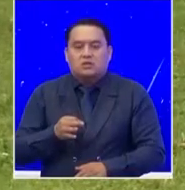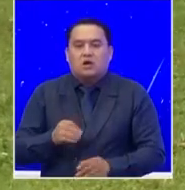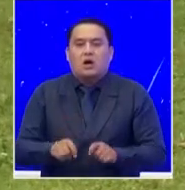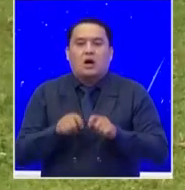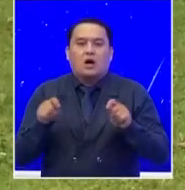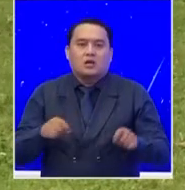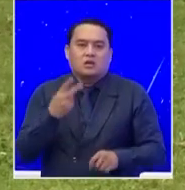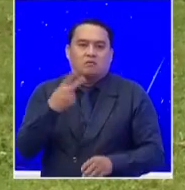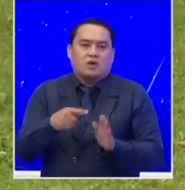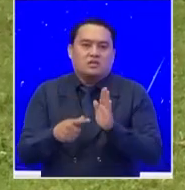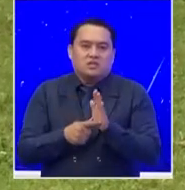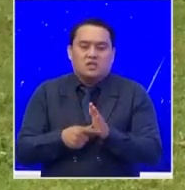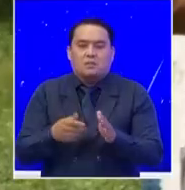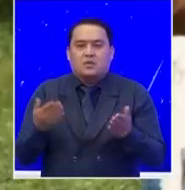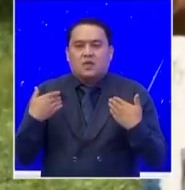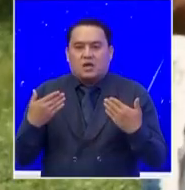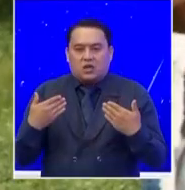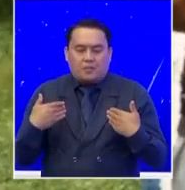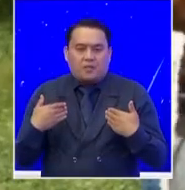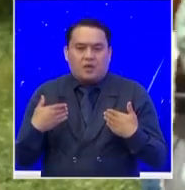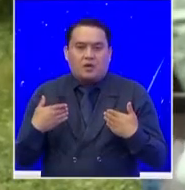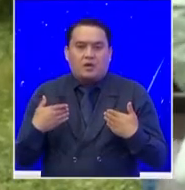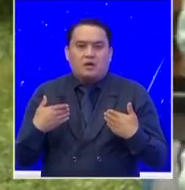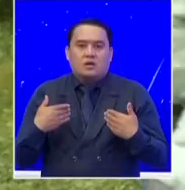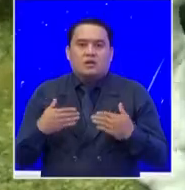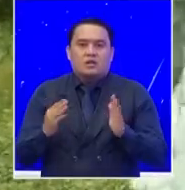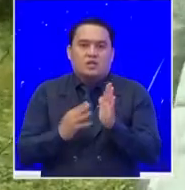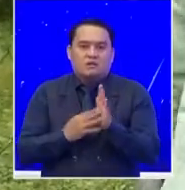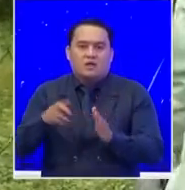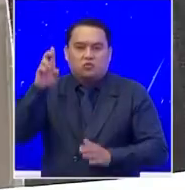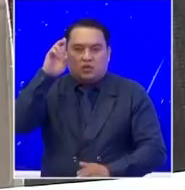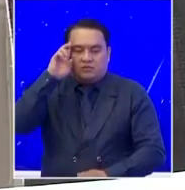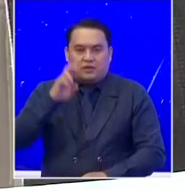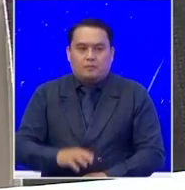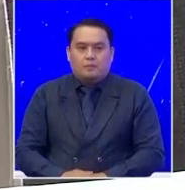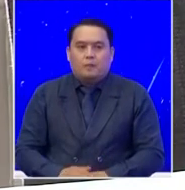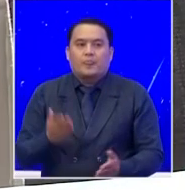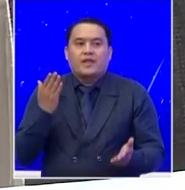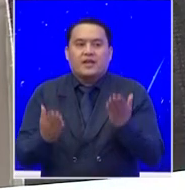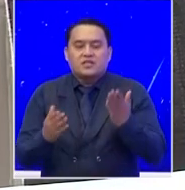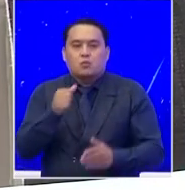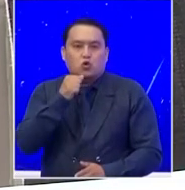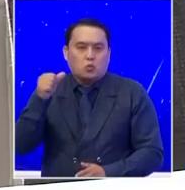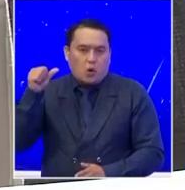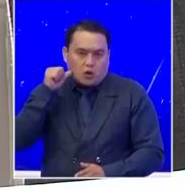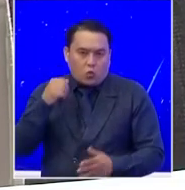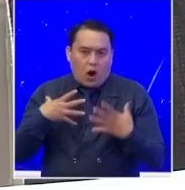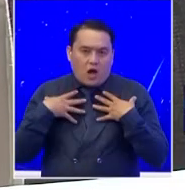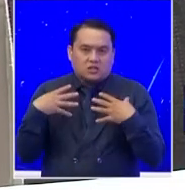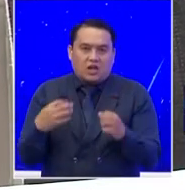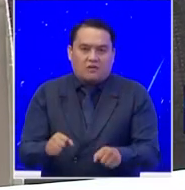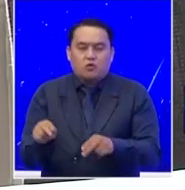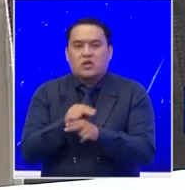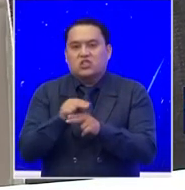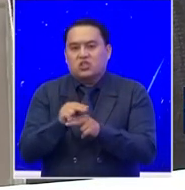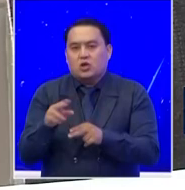распахнут 27 летних загородных лагерей, в том числе 9 государственных. Если в прошлом году оздоровительным отдыхом